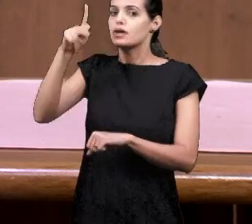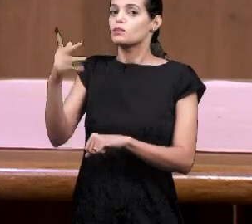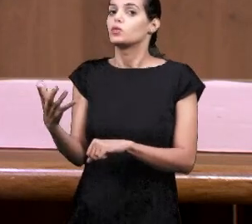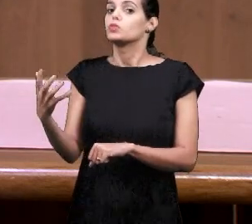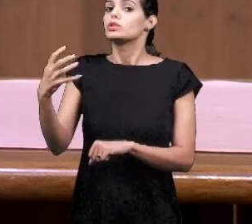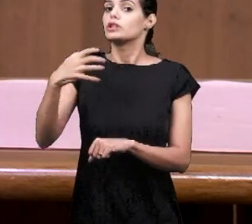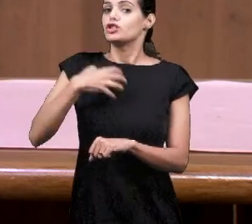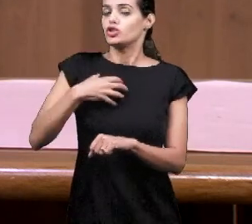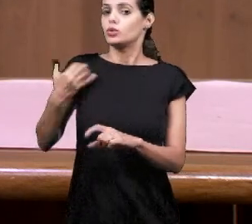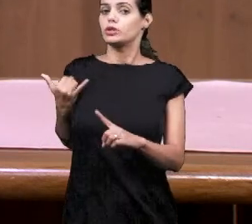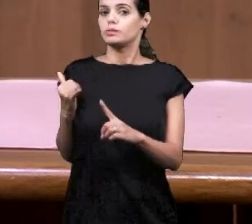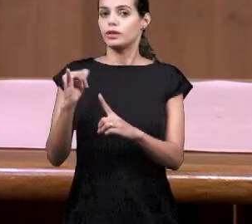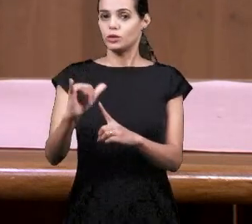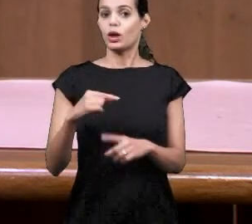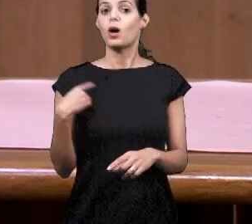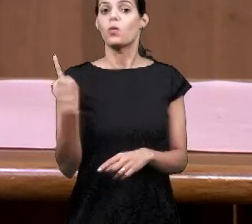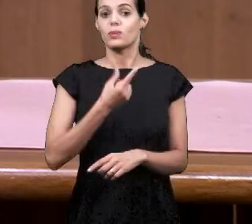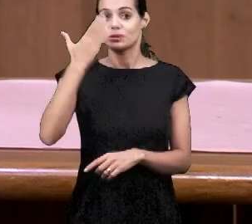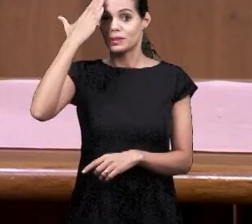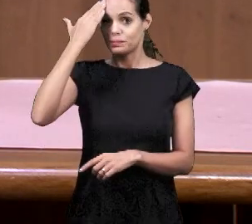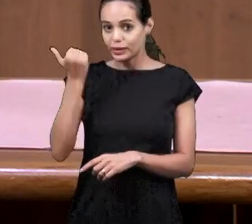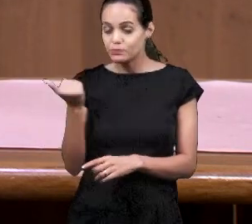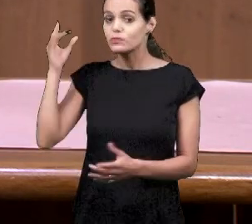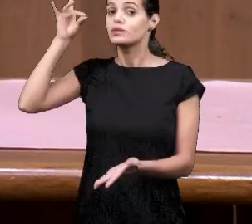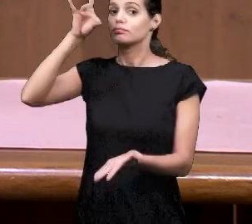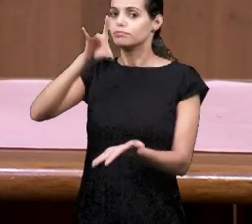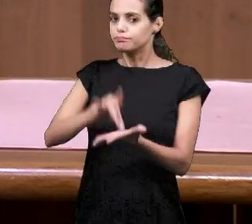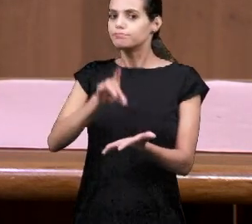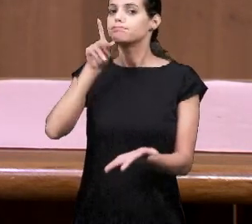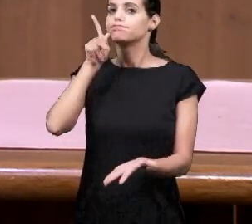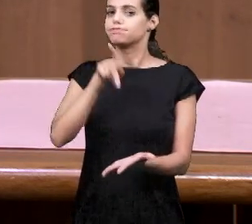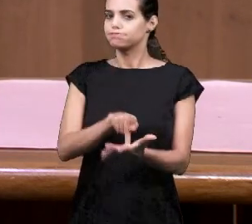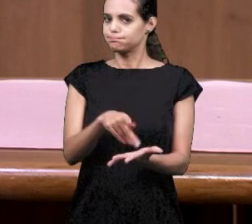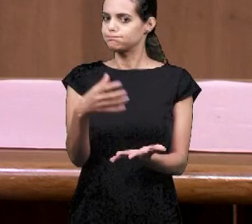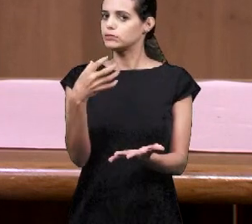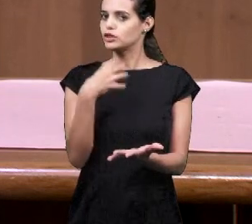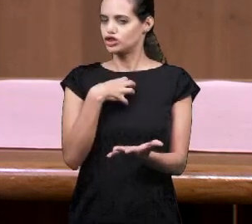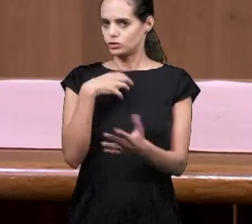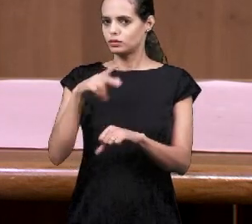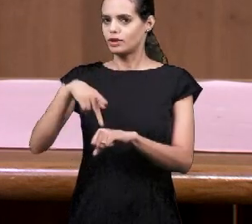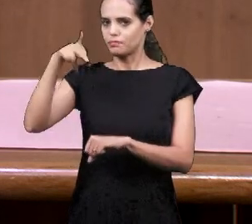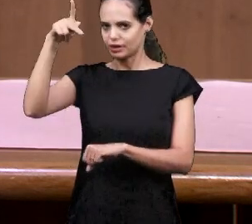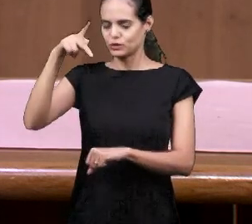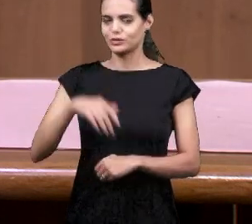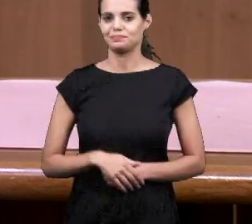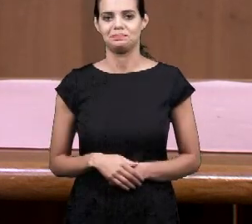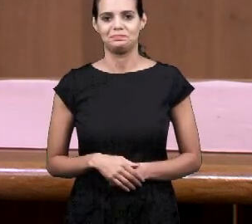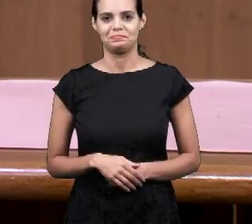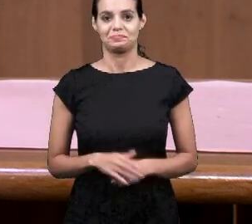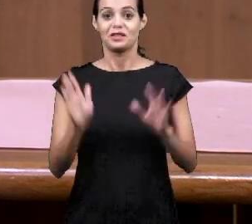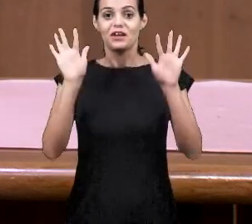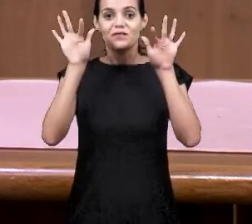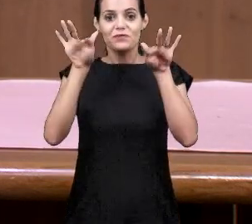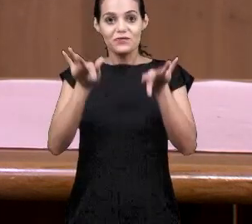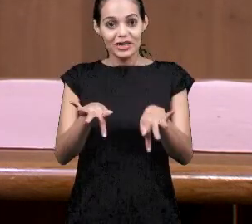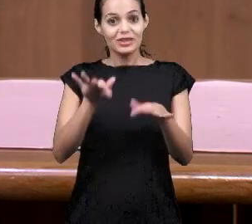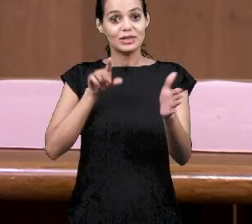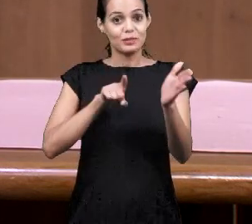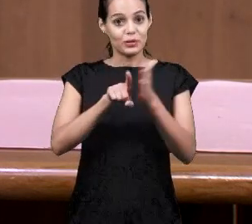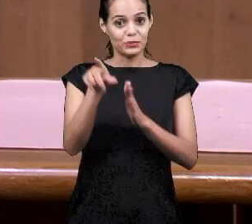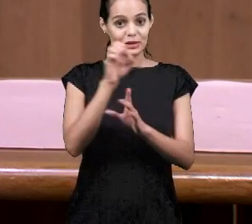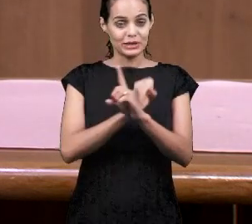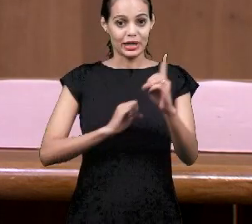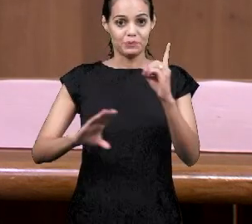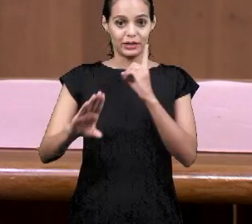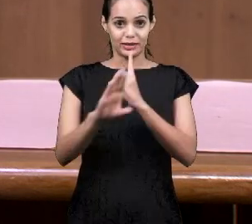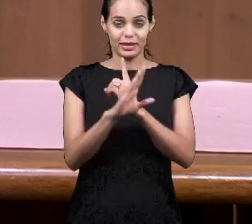savons le véritable sens. Donc, nous finissons ici les questions de l'école biblique dominicale. Nous voulons maintenant rapidement,